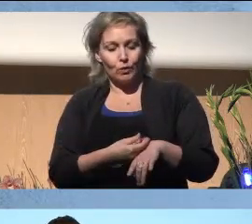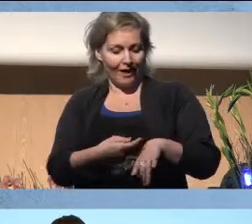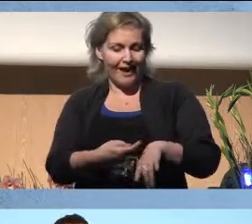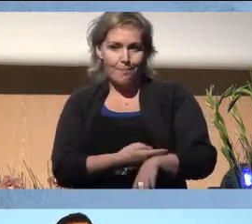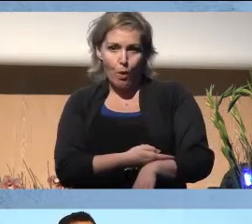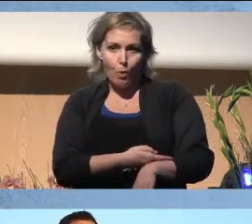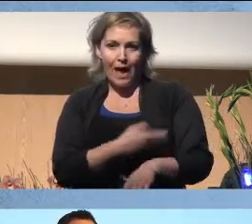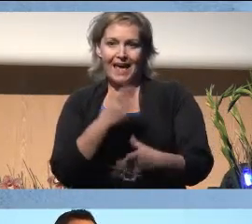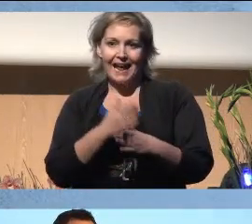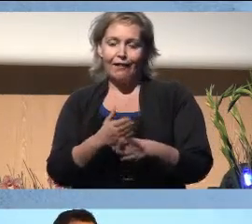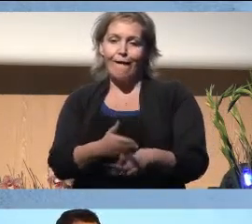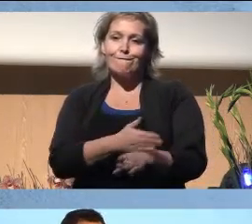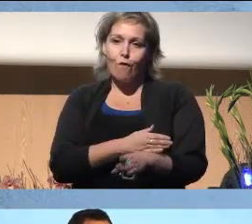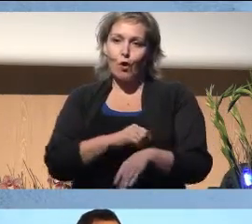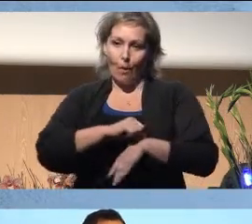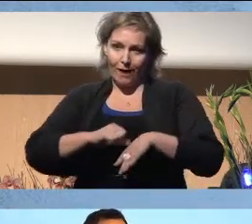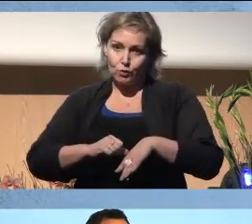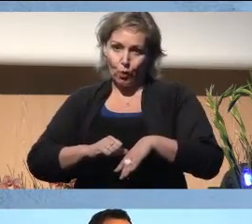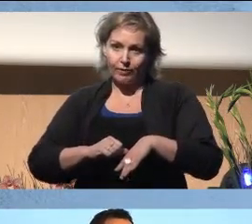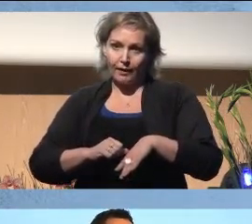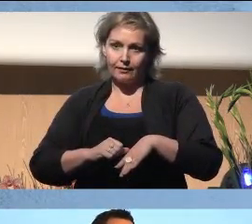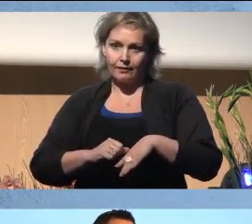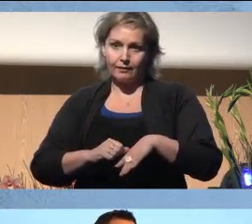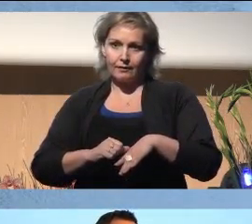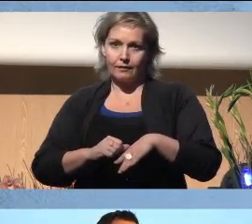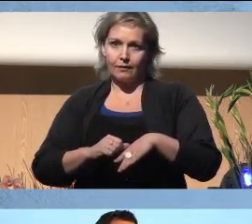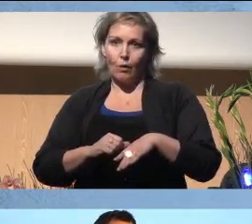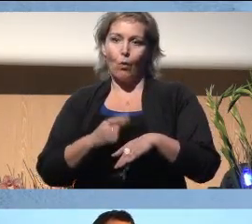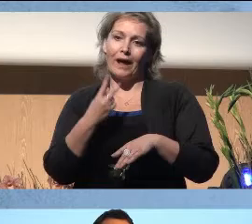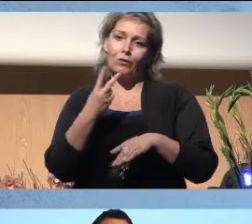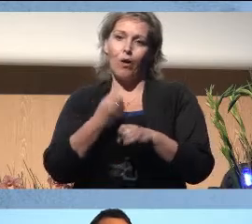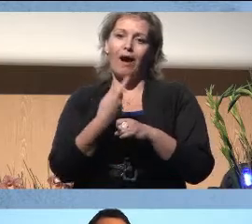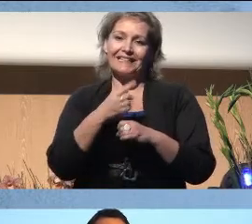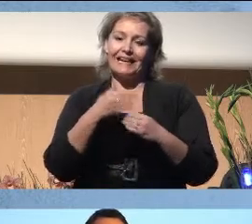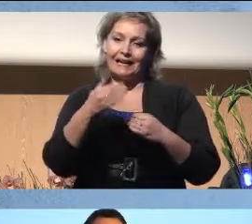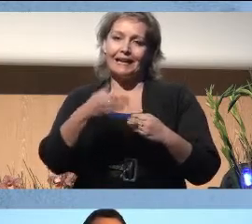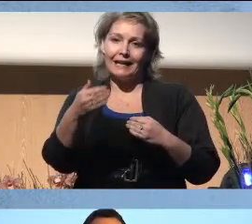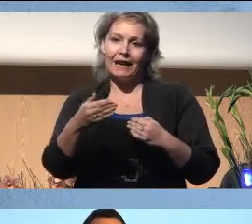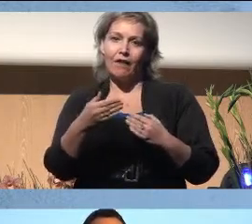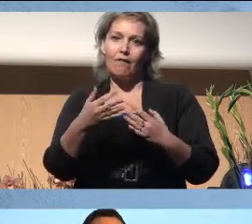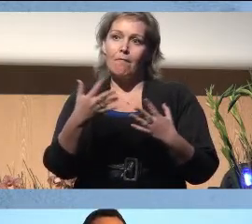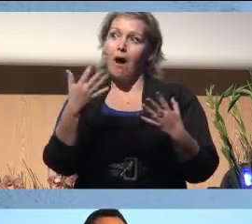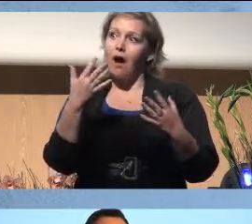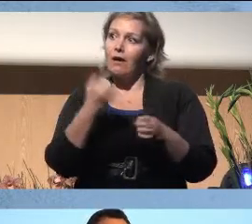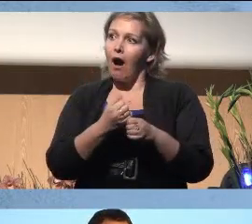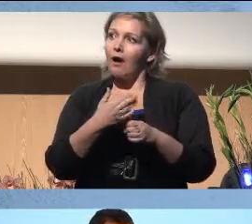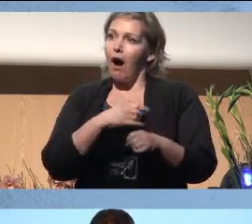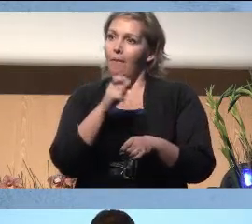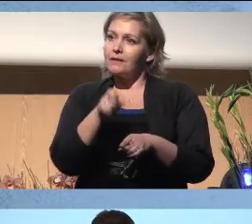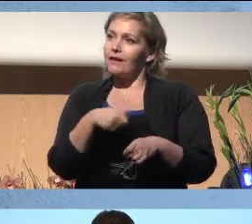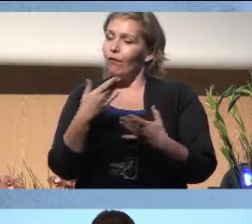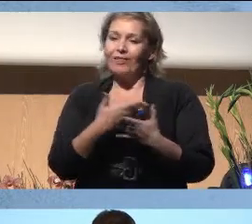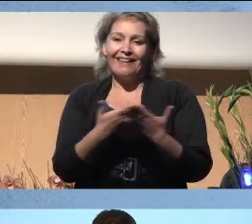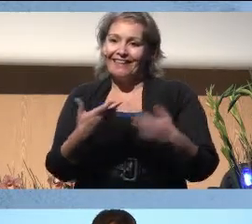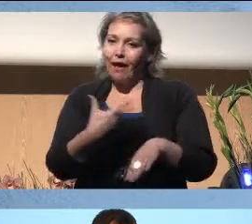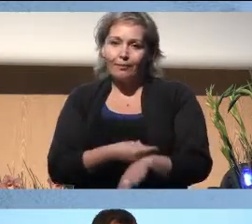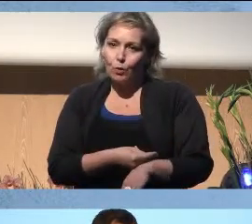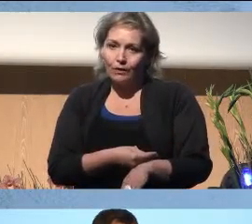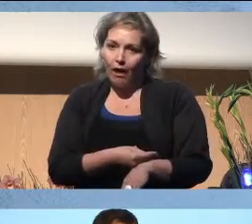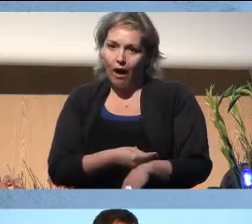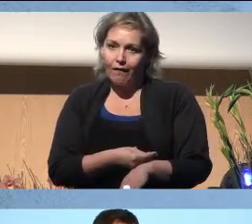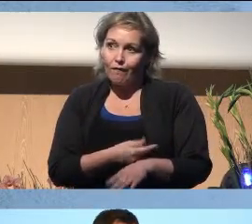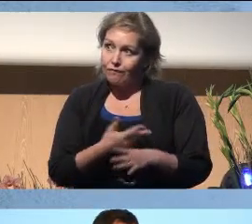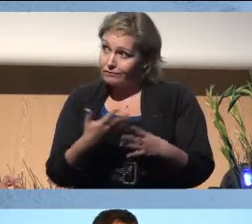blodet redan innan operationen och sen ett par gånger till. Hur många av våra patienter fick inte det?